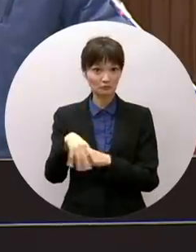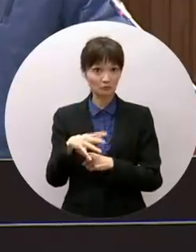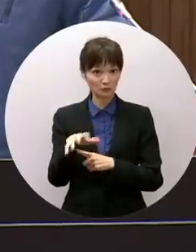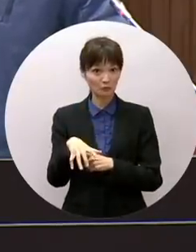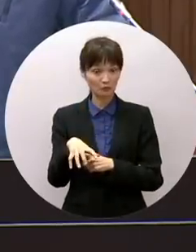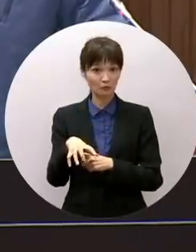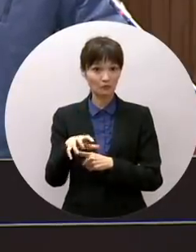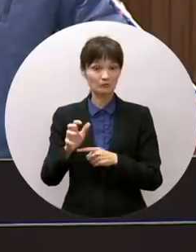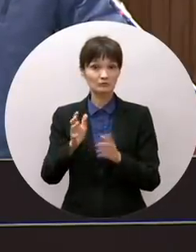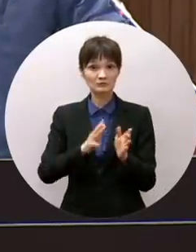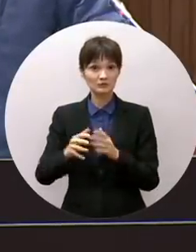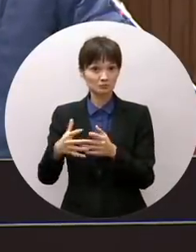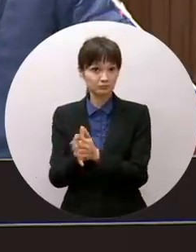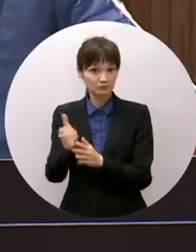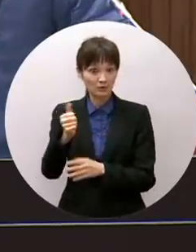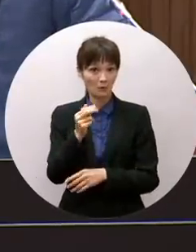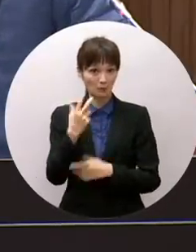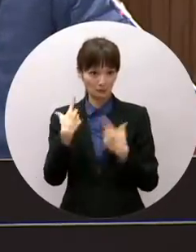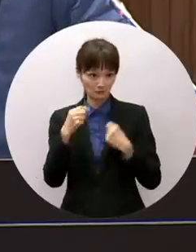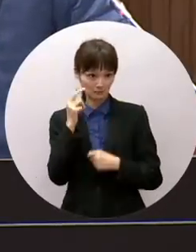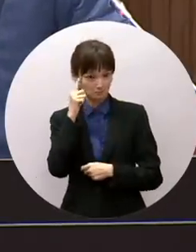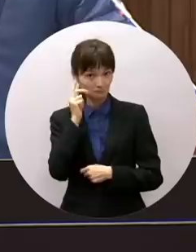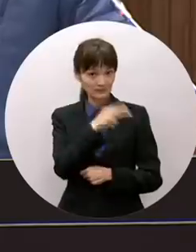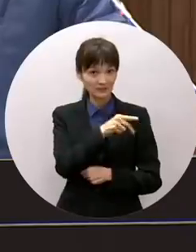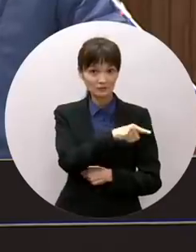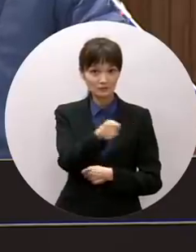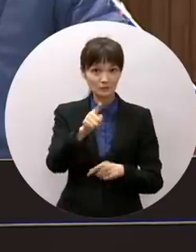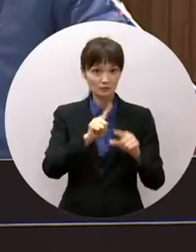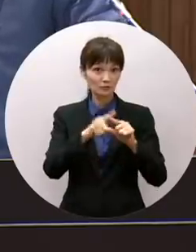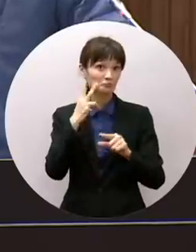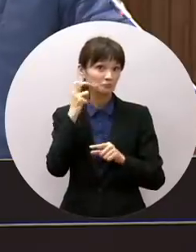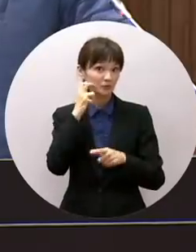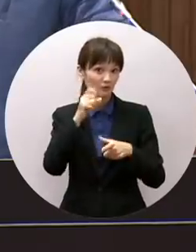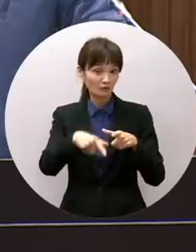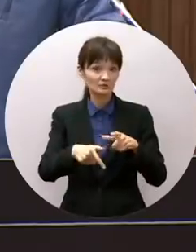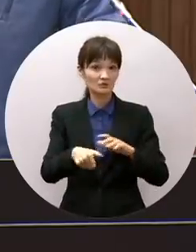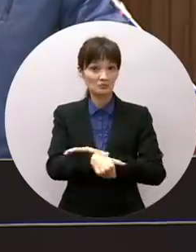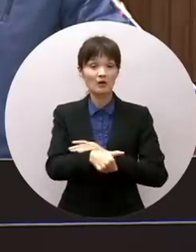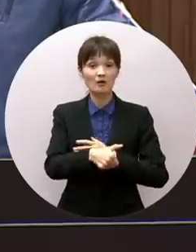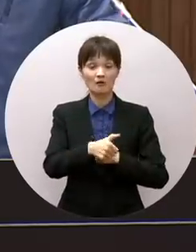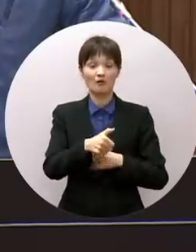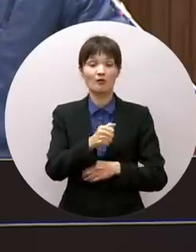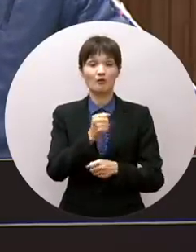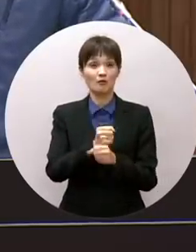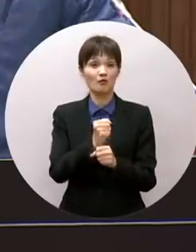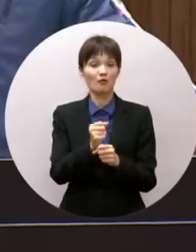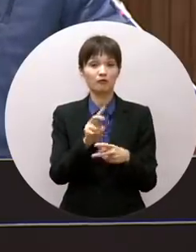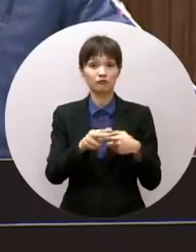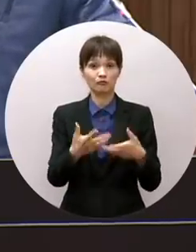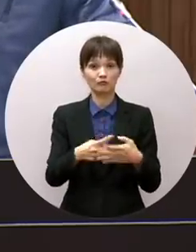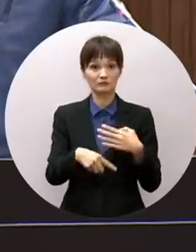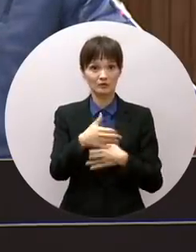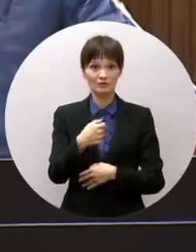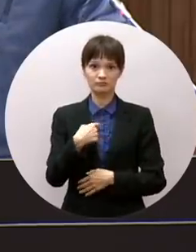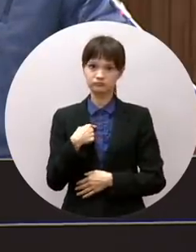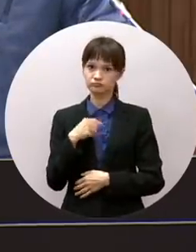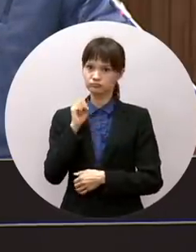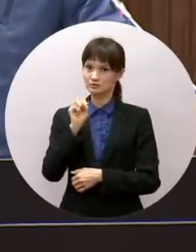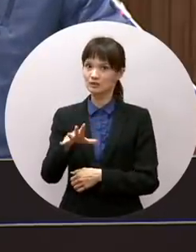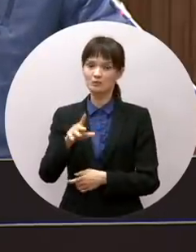去中钢当董事长，我也没提醒他。我就提醒他的人事处长，不可以再派他